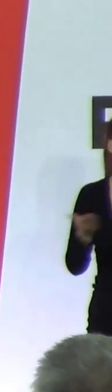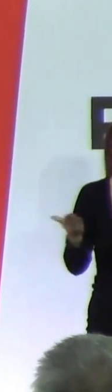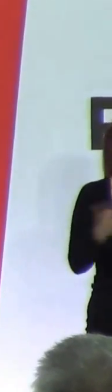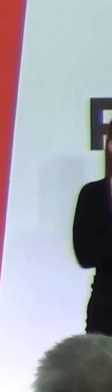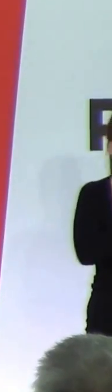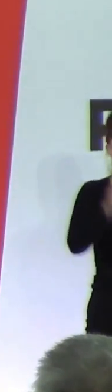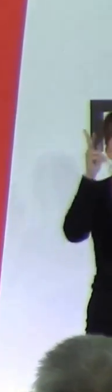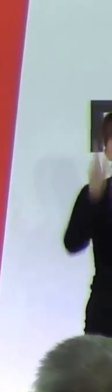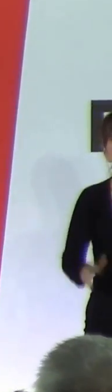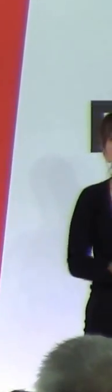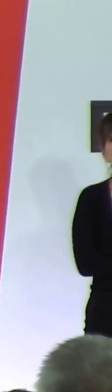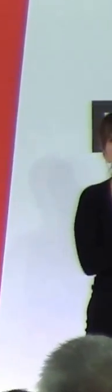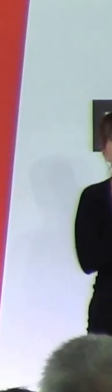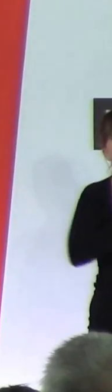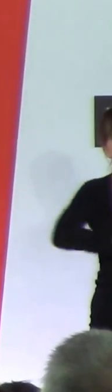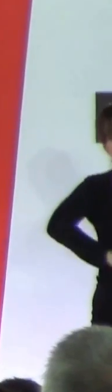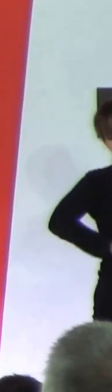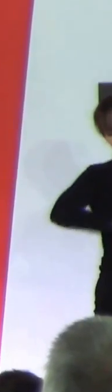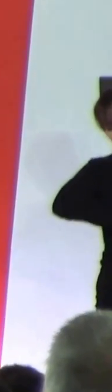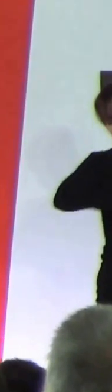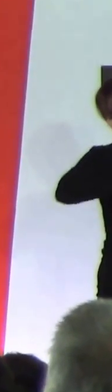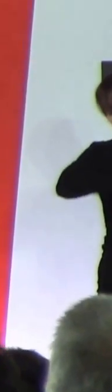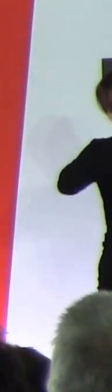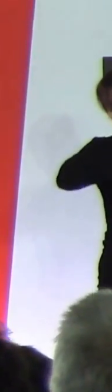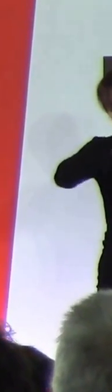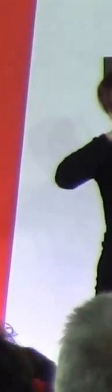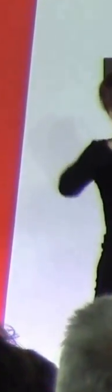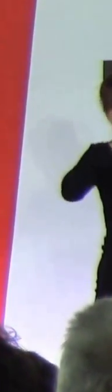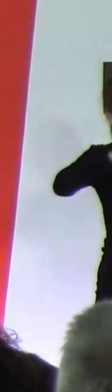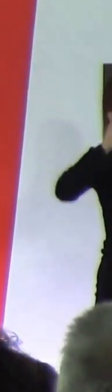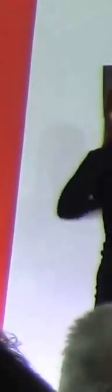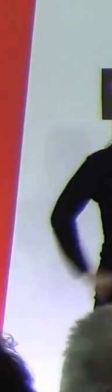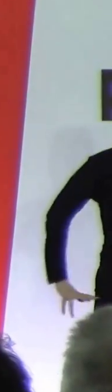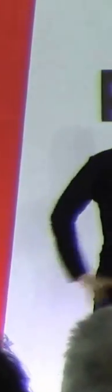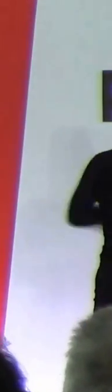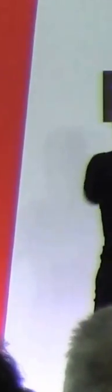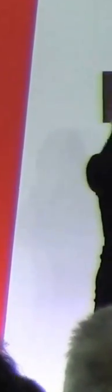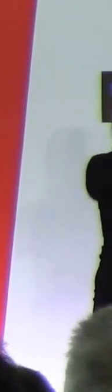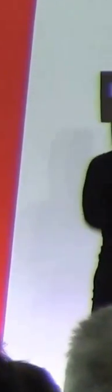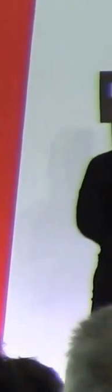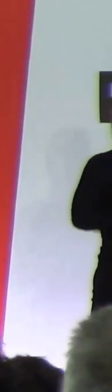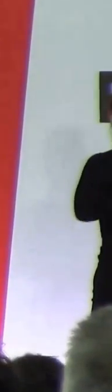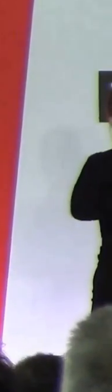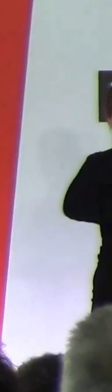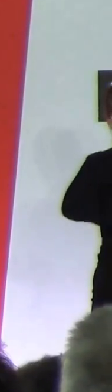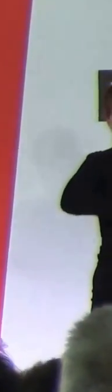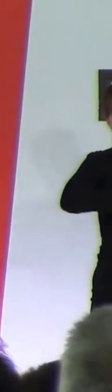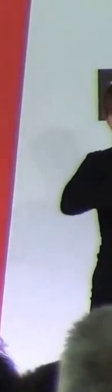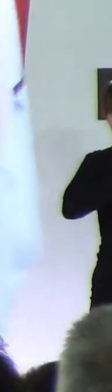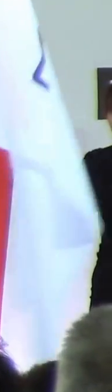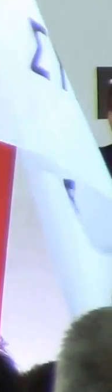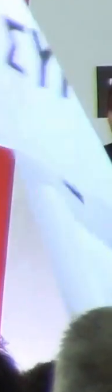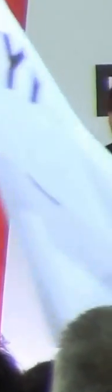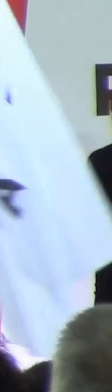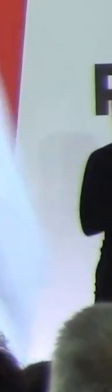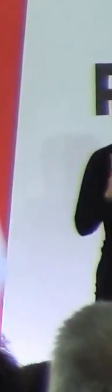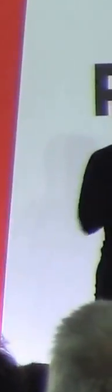Φτάνει πια! 12 χρόνια είναι αρκετά και εμείς δεν θα τα κάνουμε 17.